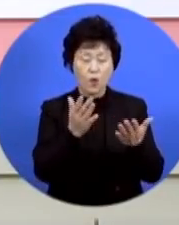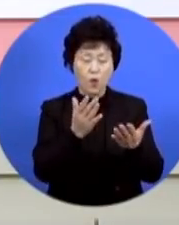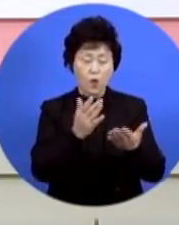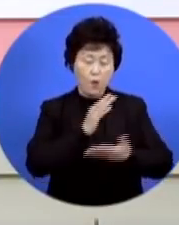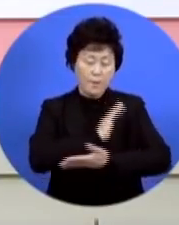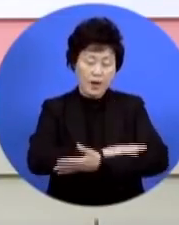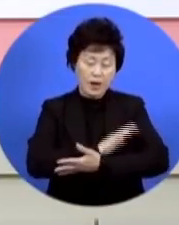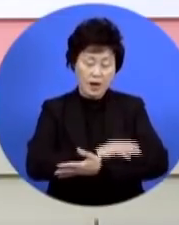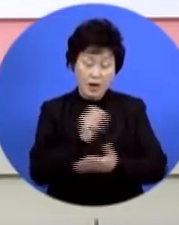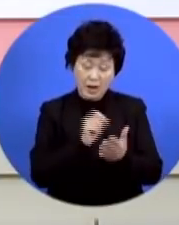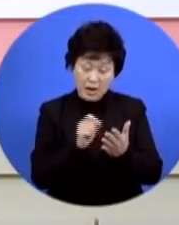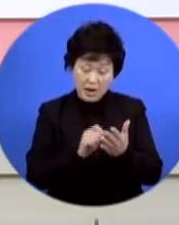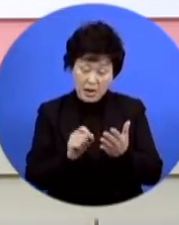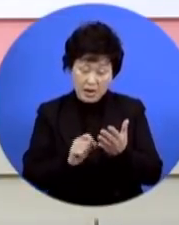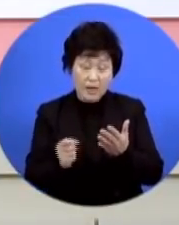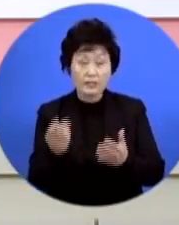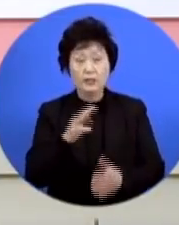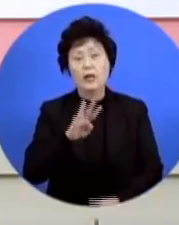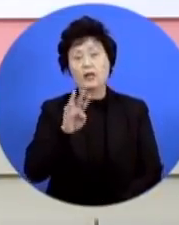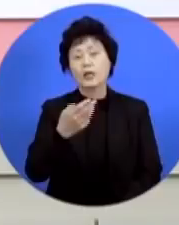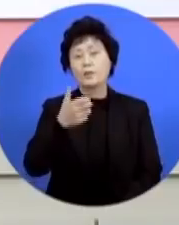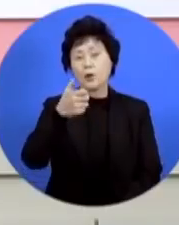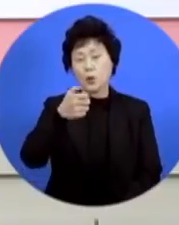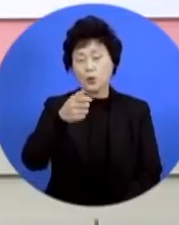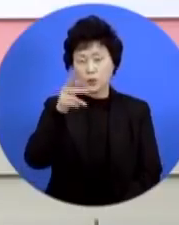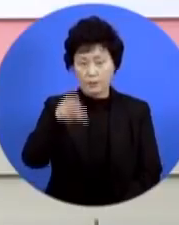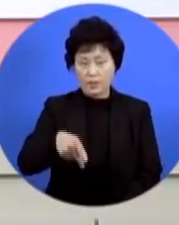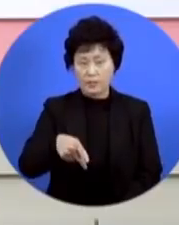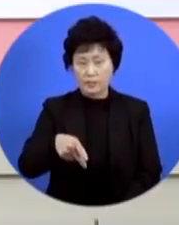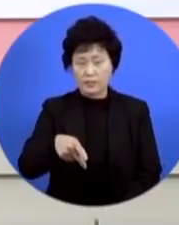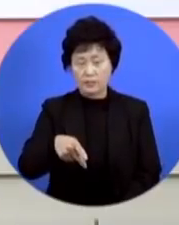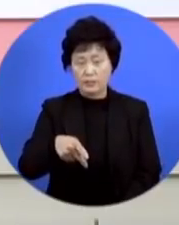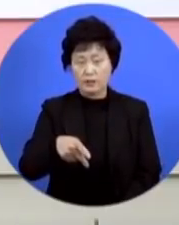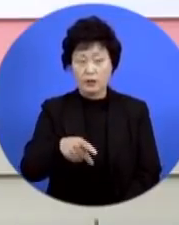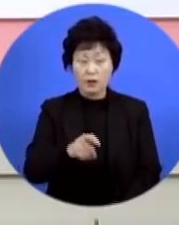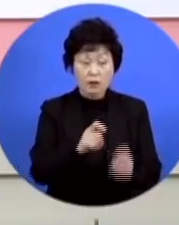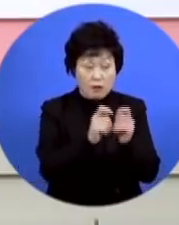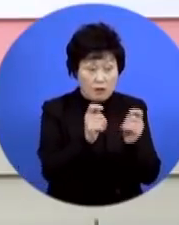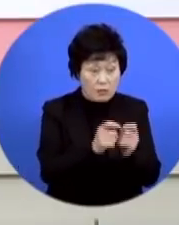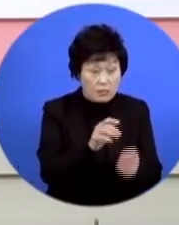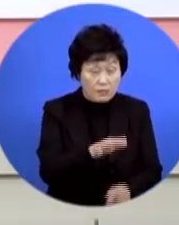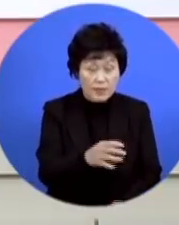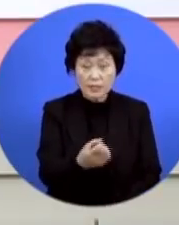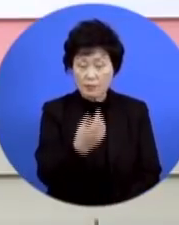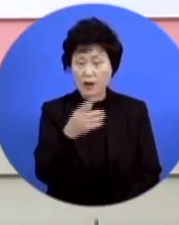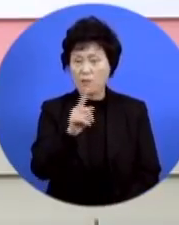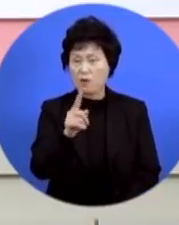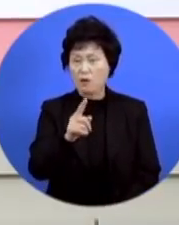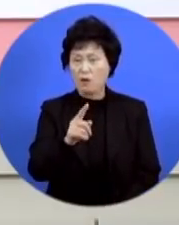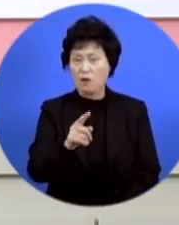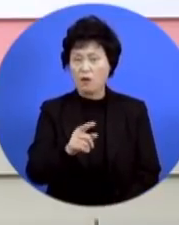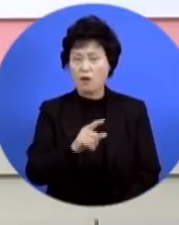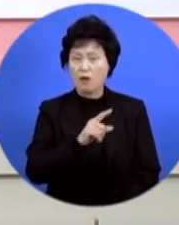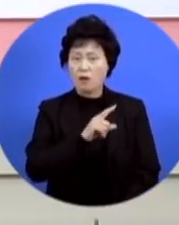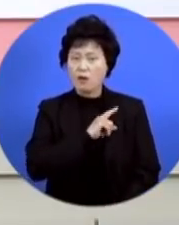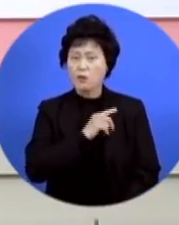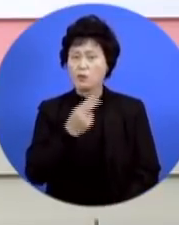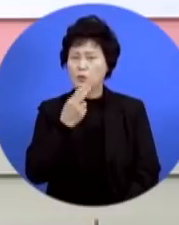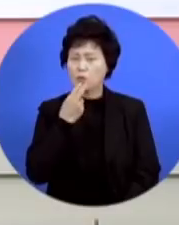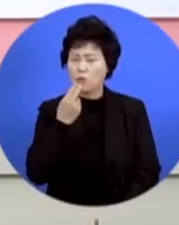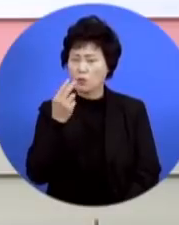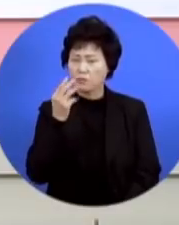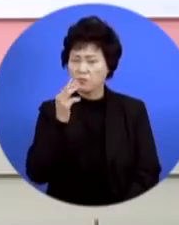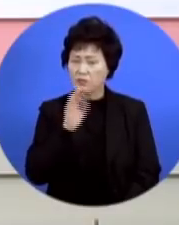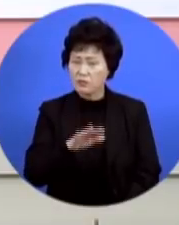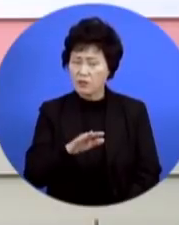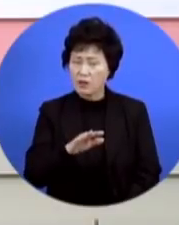가는 거예요. 그랬더니 두란노 편집팀이 목사님 너무 아직 지명도가 없는 작가가 너무 300페이지